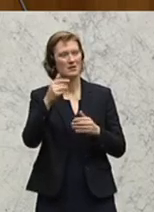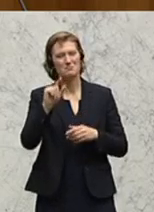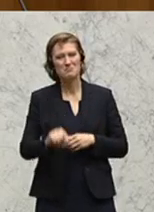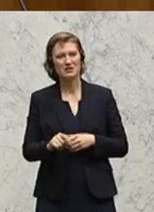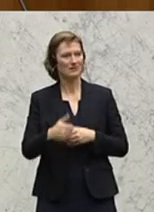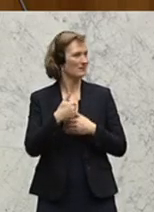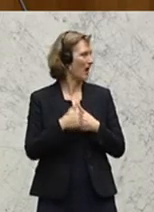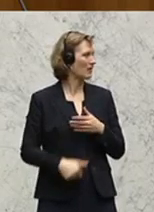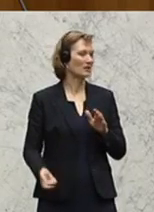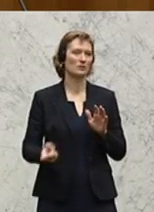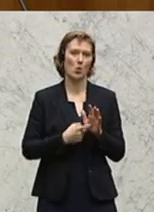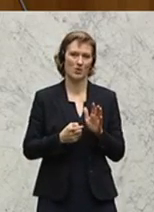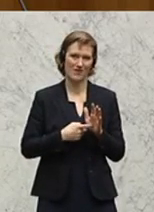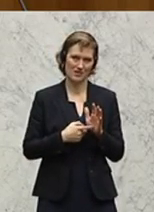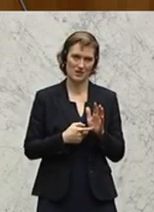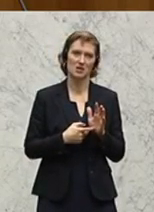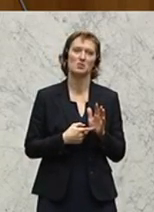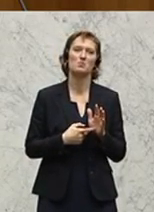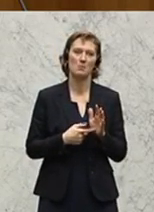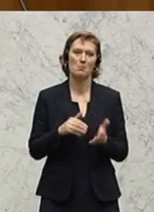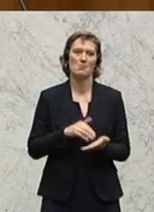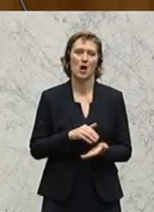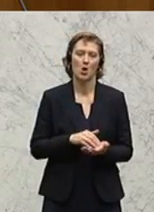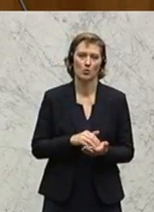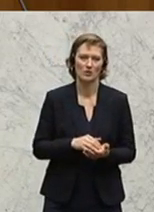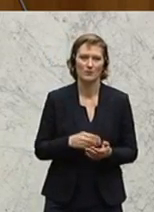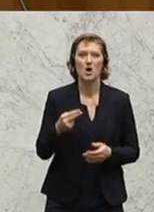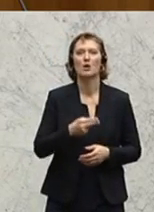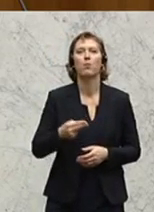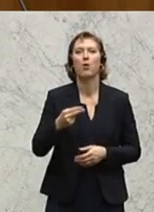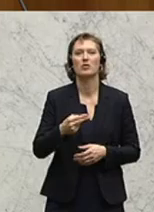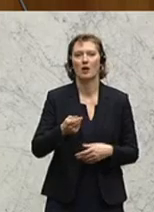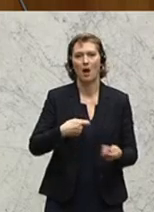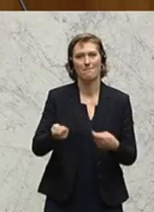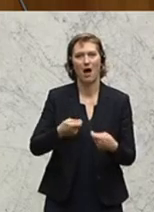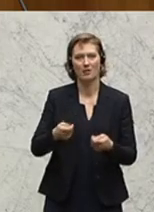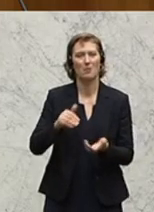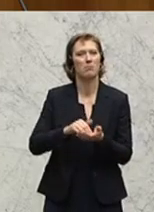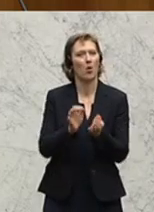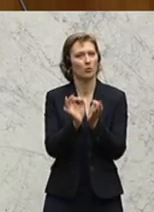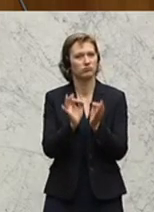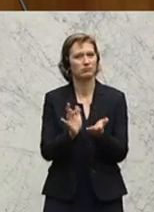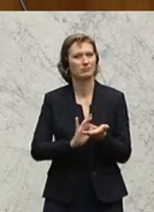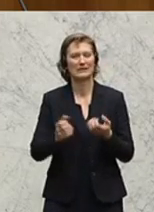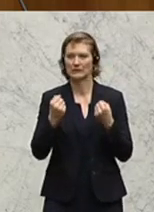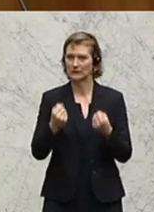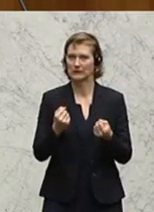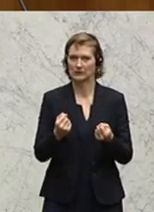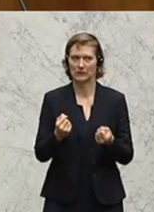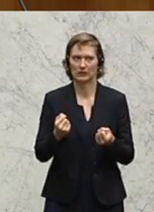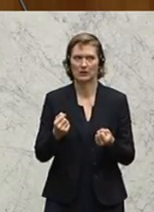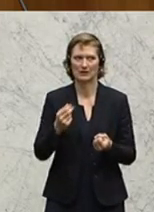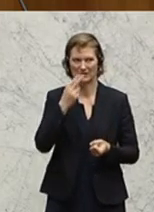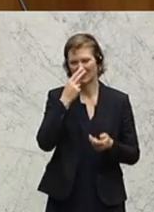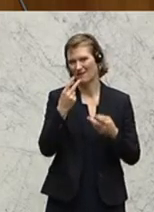Mindeststandards notwendig sind. Und der Hypothekarmarkt muss ein sicherer Markt sein. Und hier ist auch zu